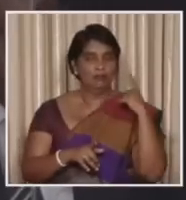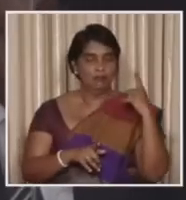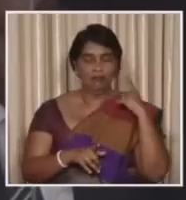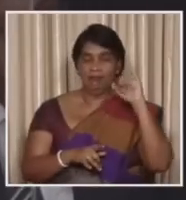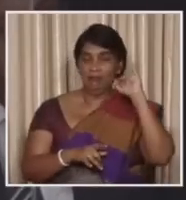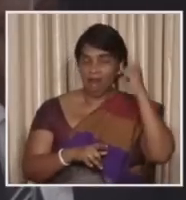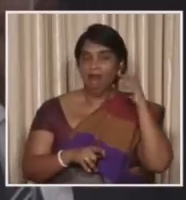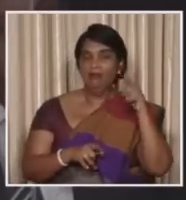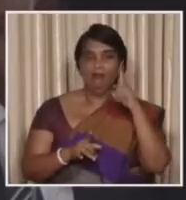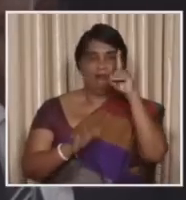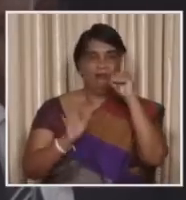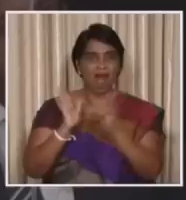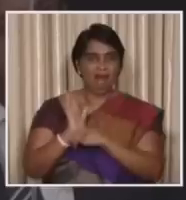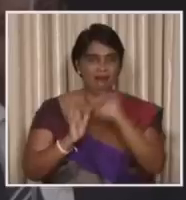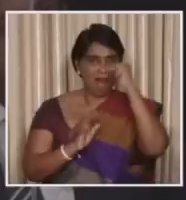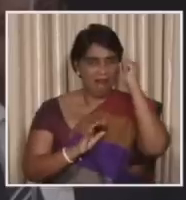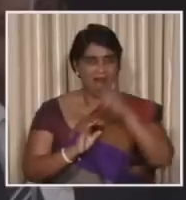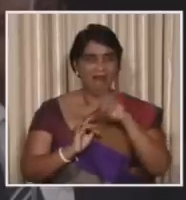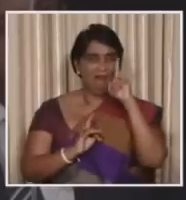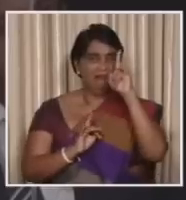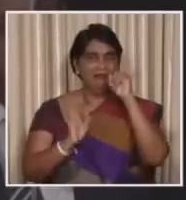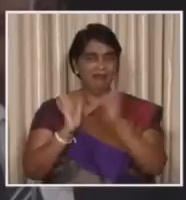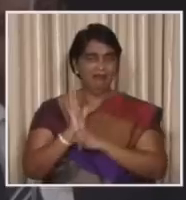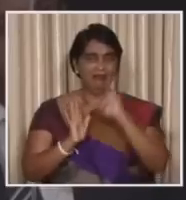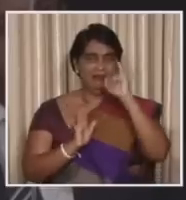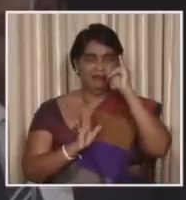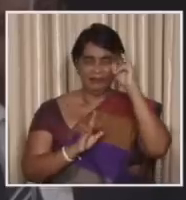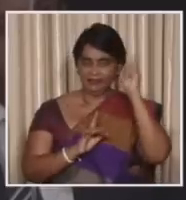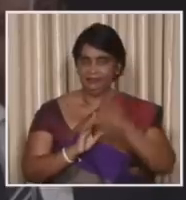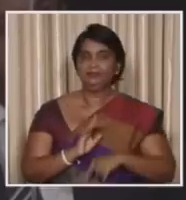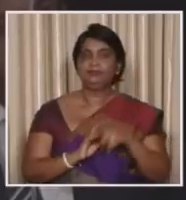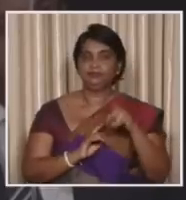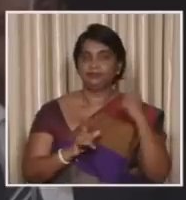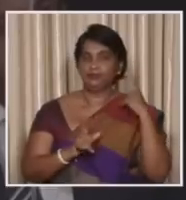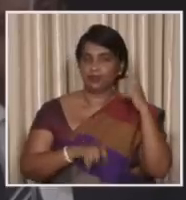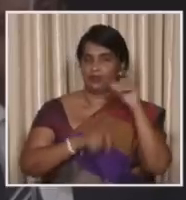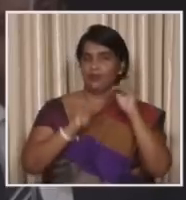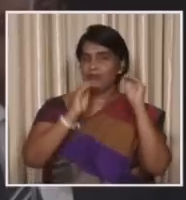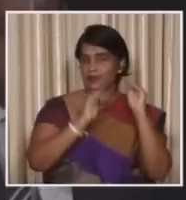හමුදාපතිවරුන්ට 150,000 160,000 උද හමුදාවක් අනිත් හමුදාවල